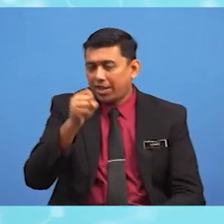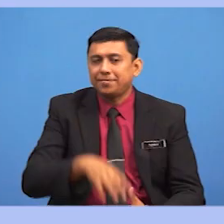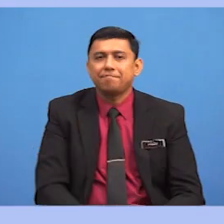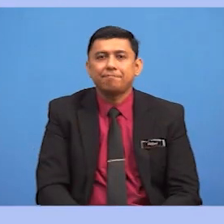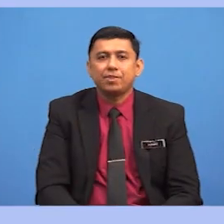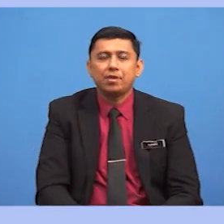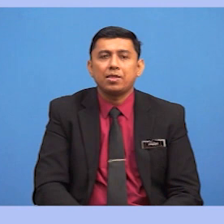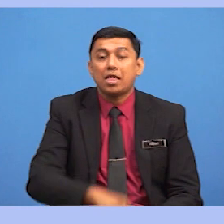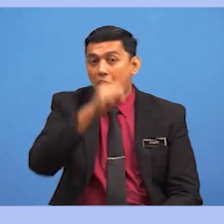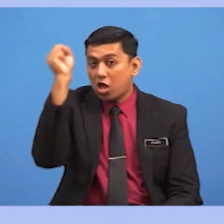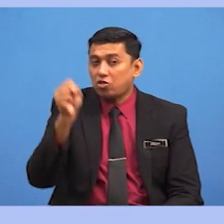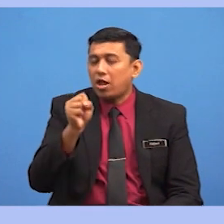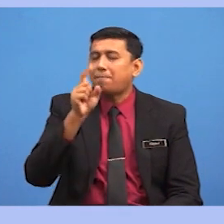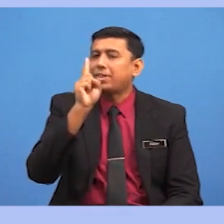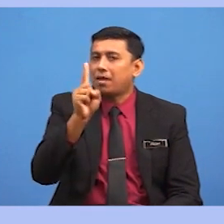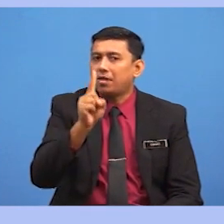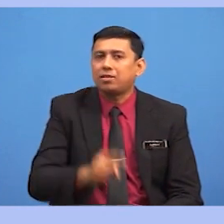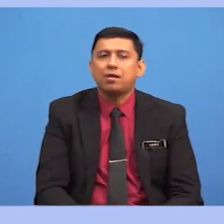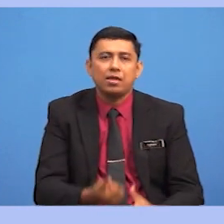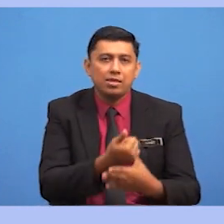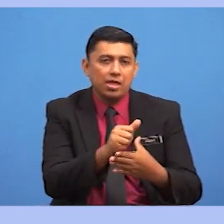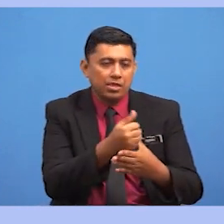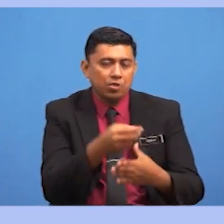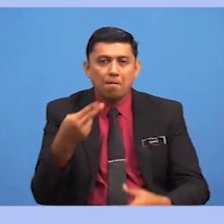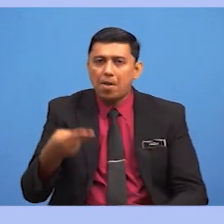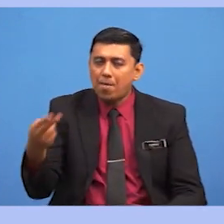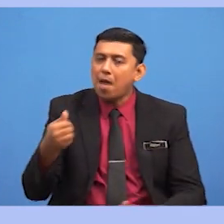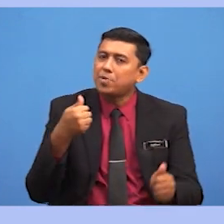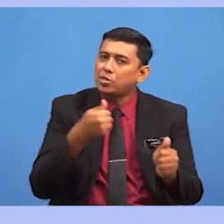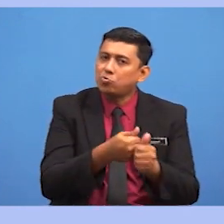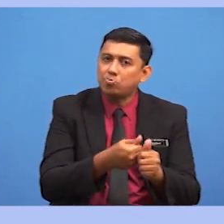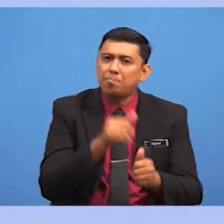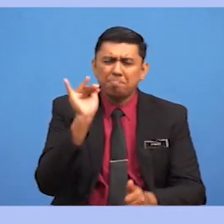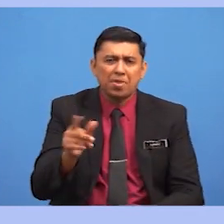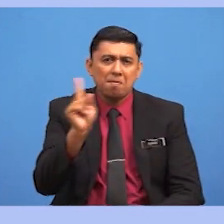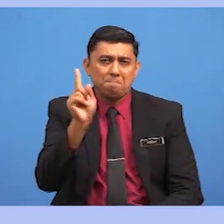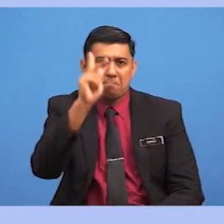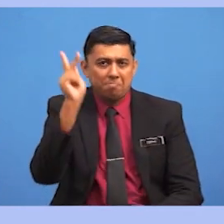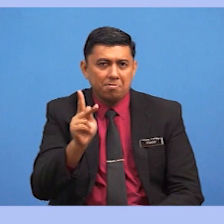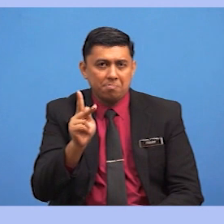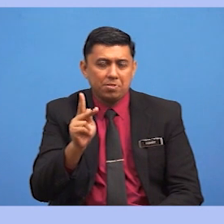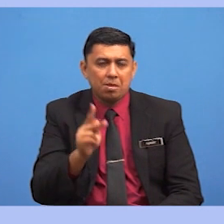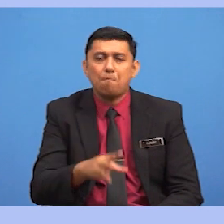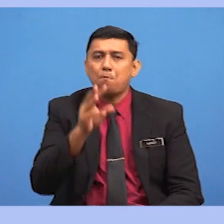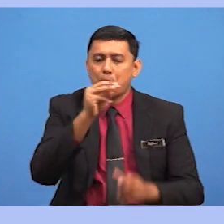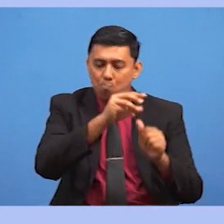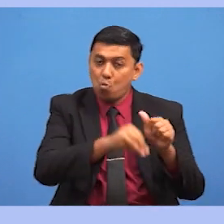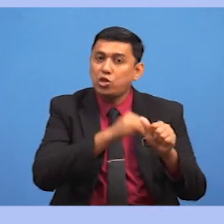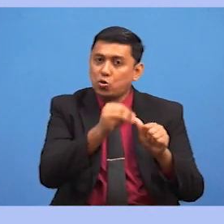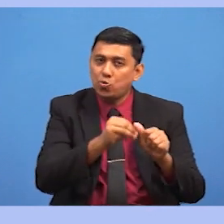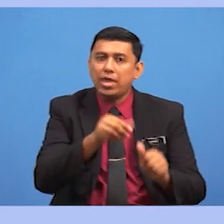berikut. Soalan yang pertama, antara bahan-bahan berikut, yang manakah sebatian